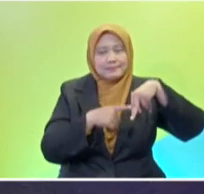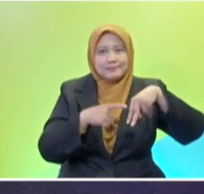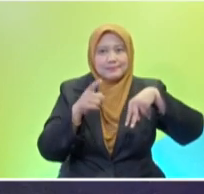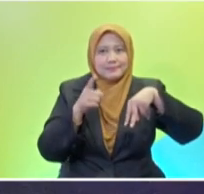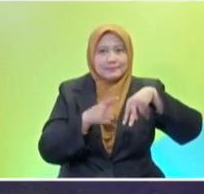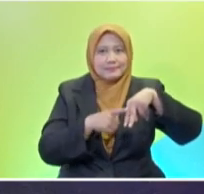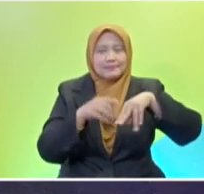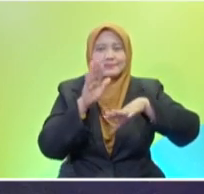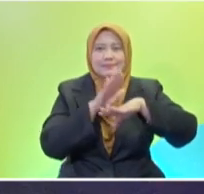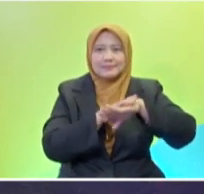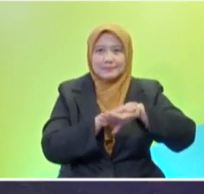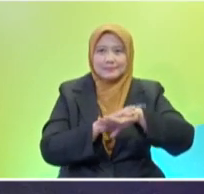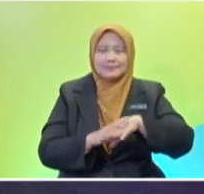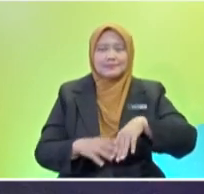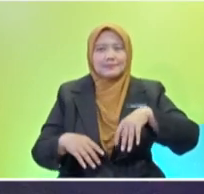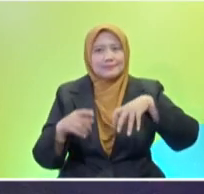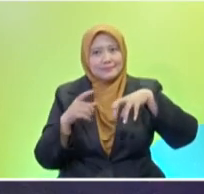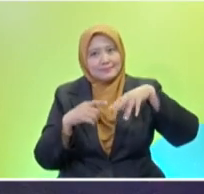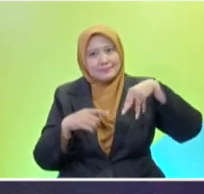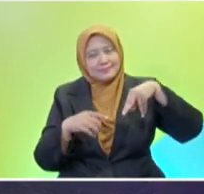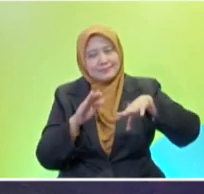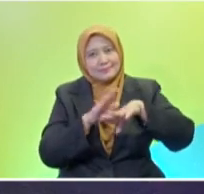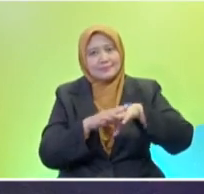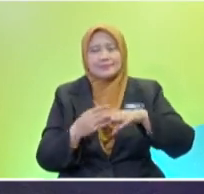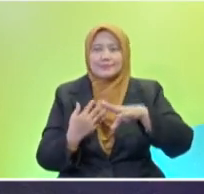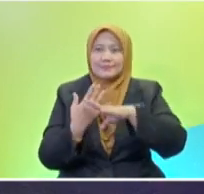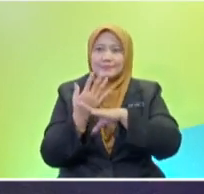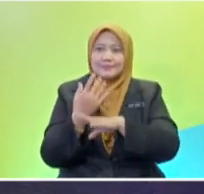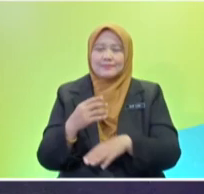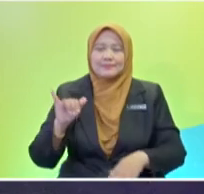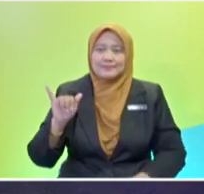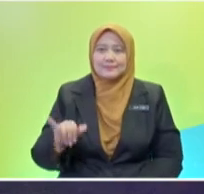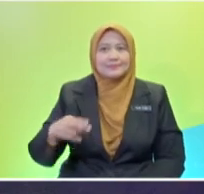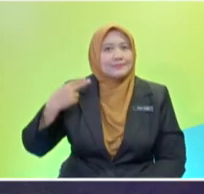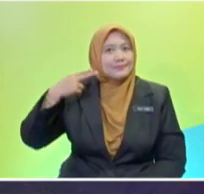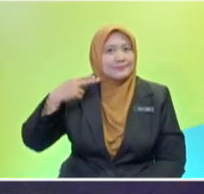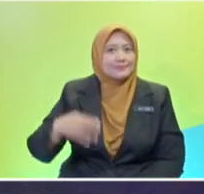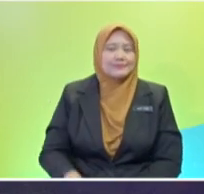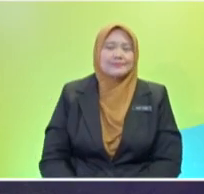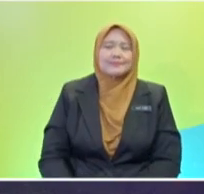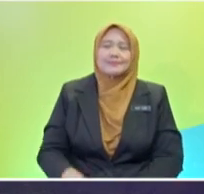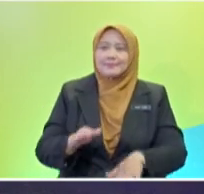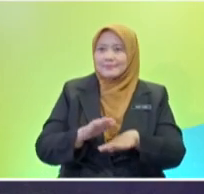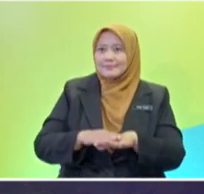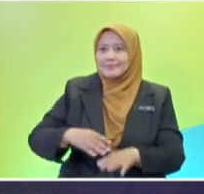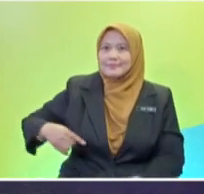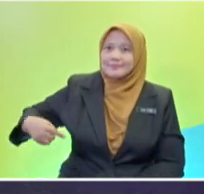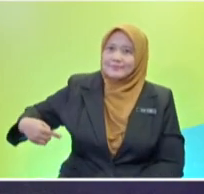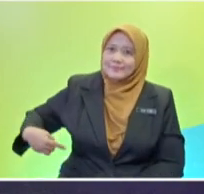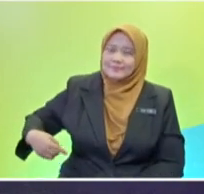kaki atas rumput rumput yang hijau atas pinggang ada